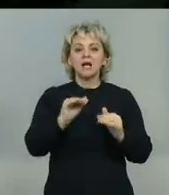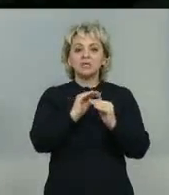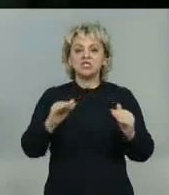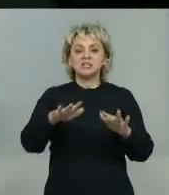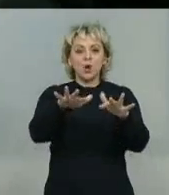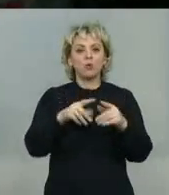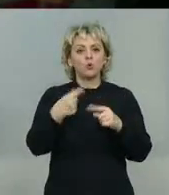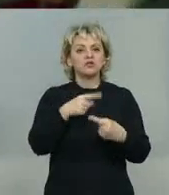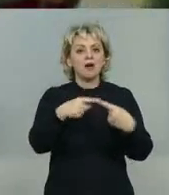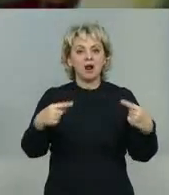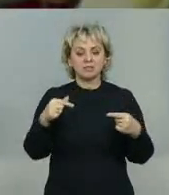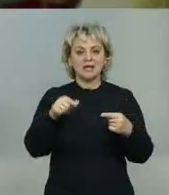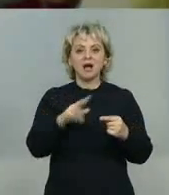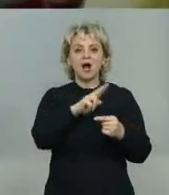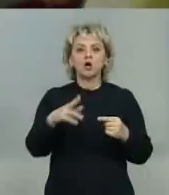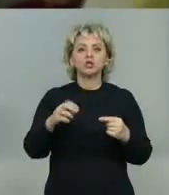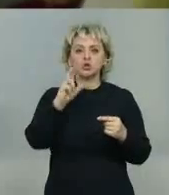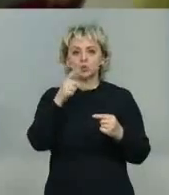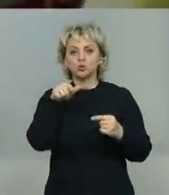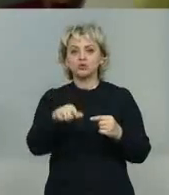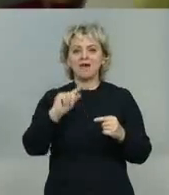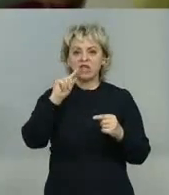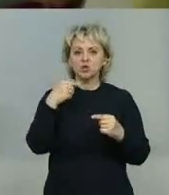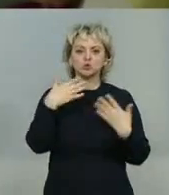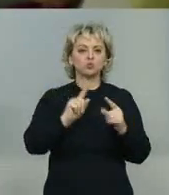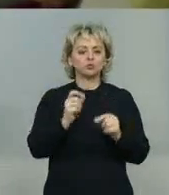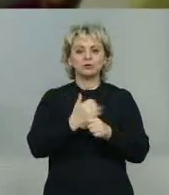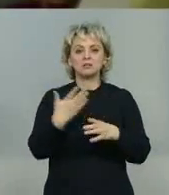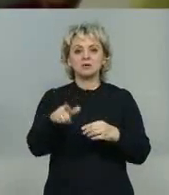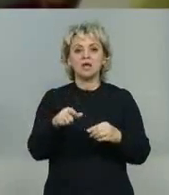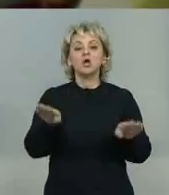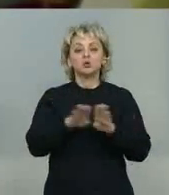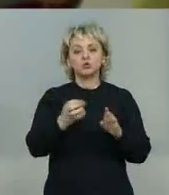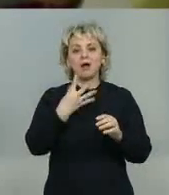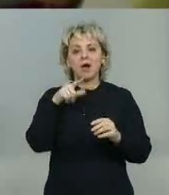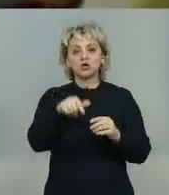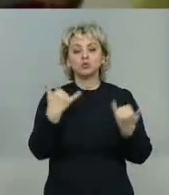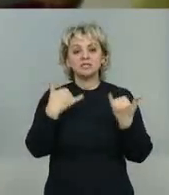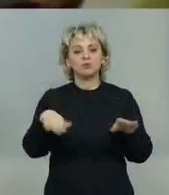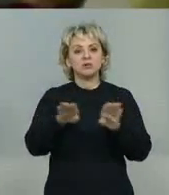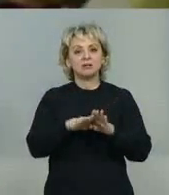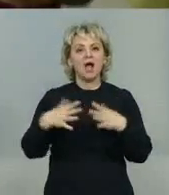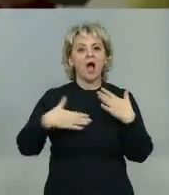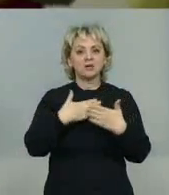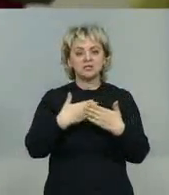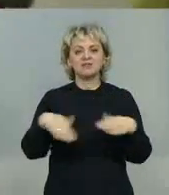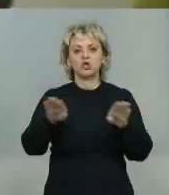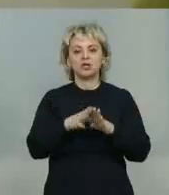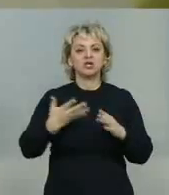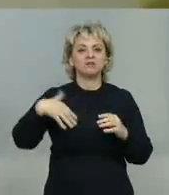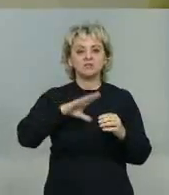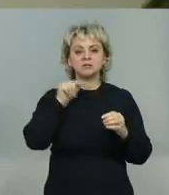детская публика, она очень разная. Какая-то очень скучающая и ковыряющая в носу, да, что тоже хорошо. Но сегодня такая была вся активная, такие